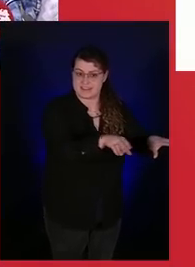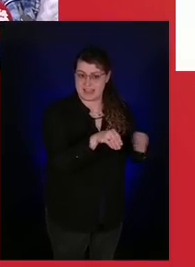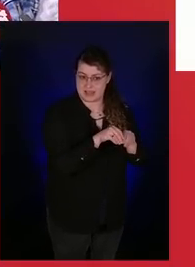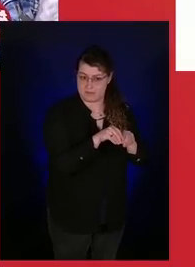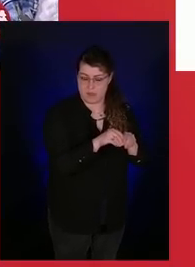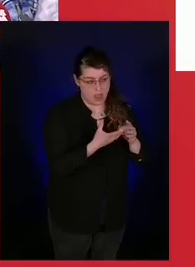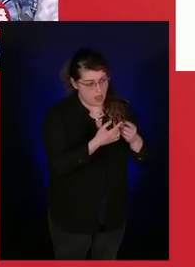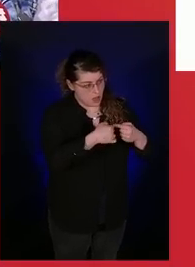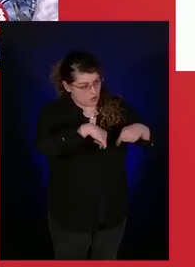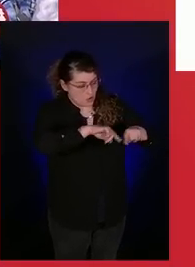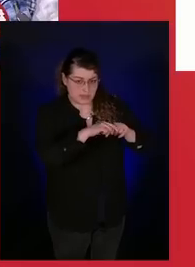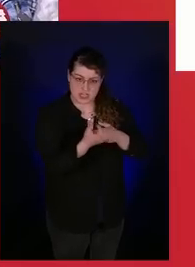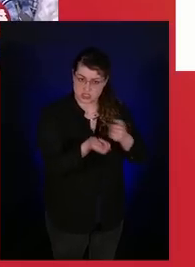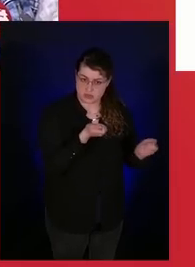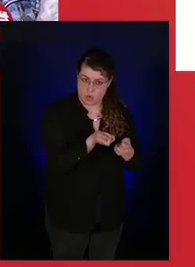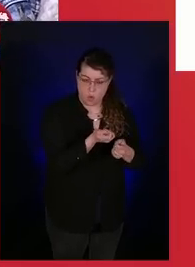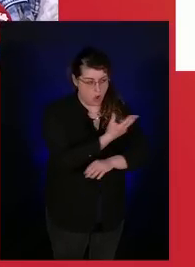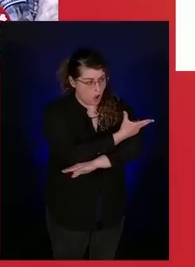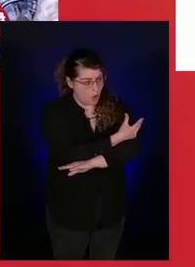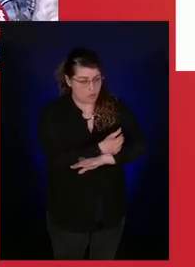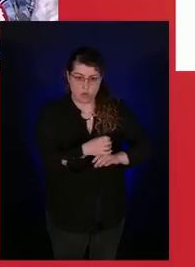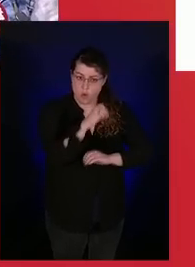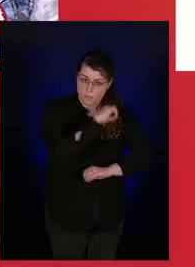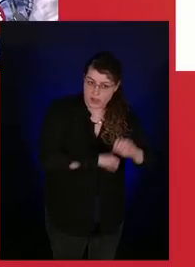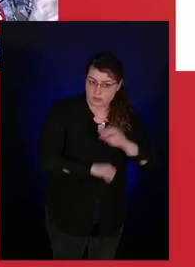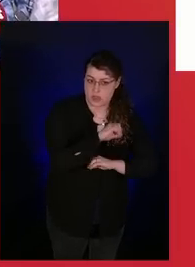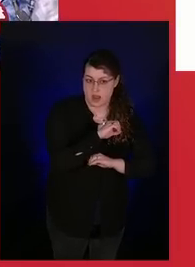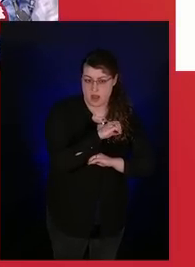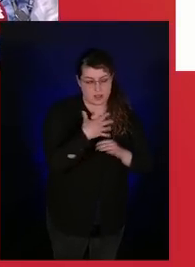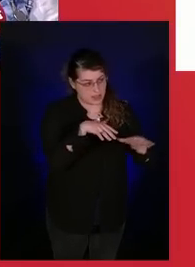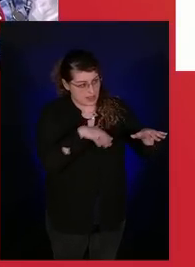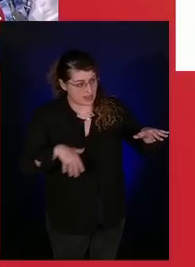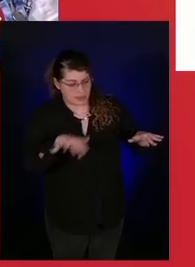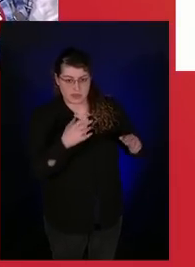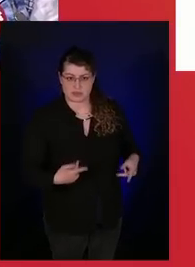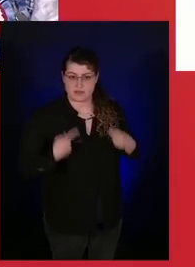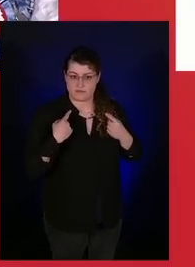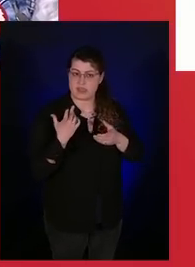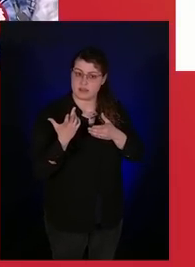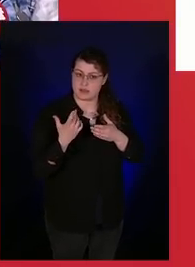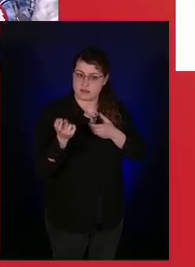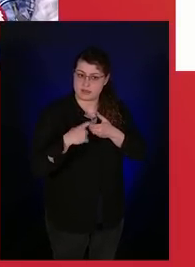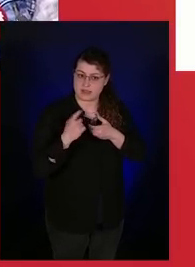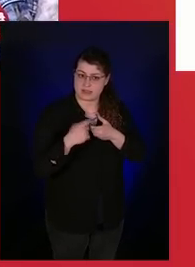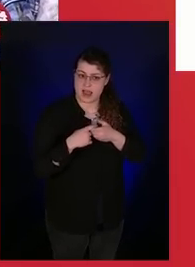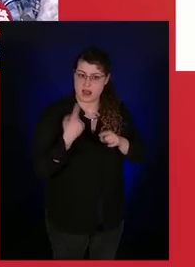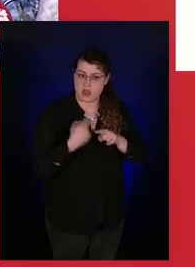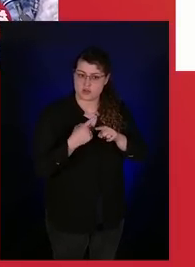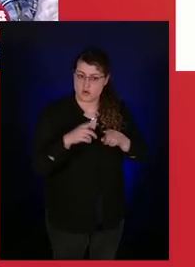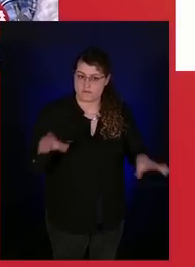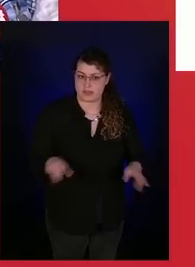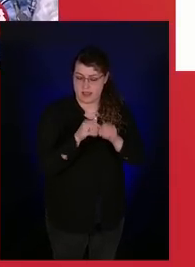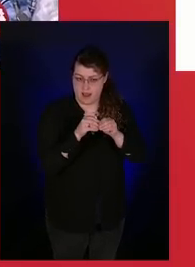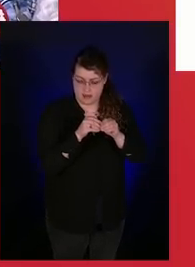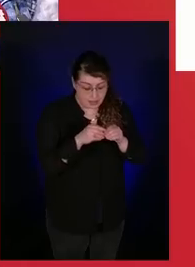gestion, bureau opérationnel, espace de la vie syndicale confédérale et nos